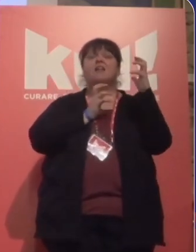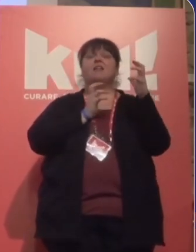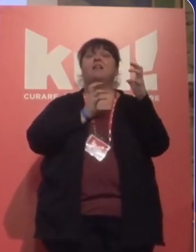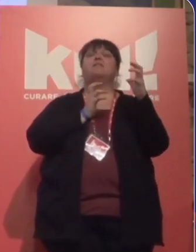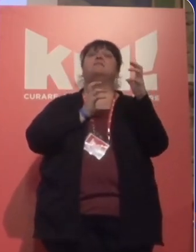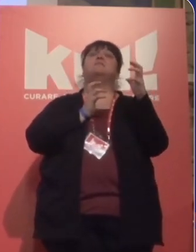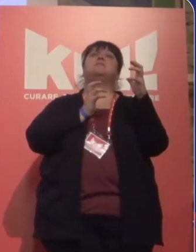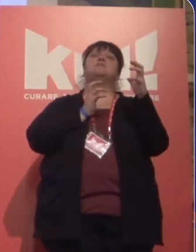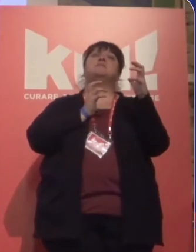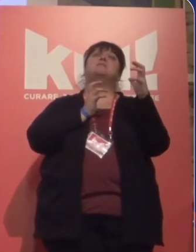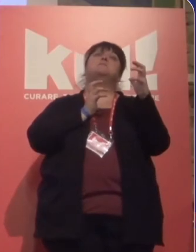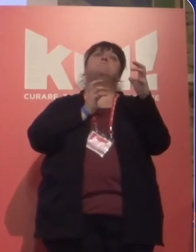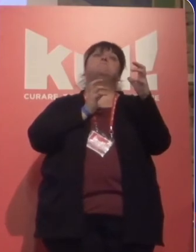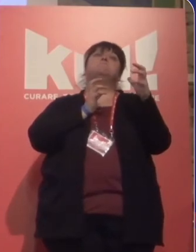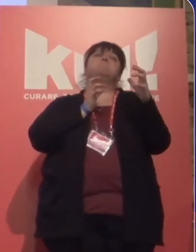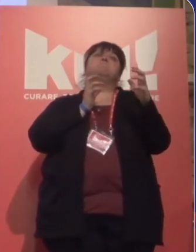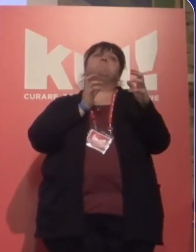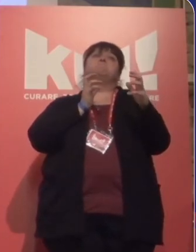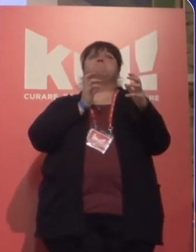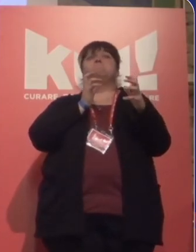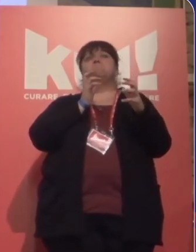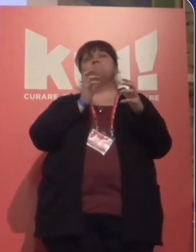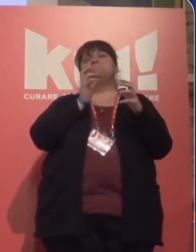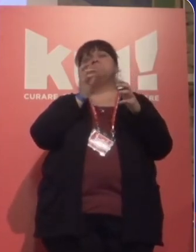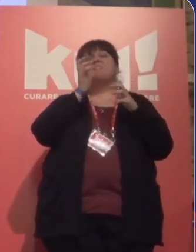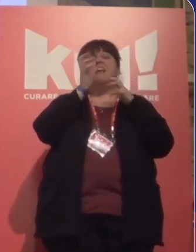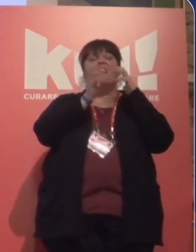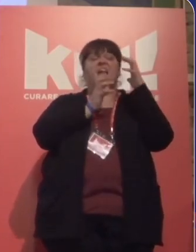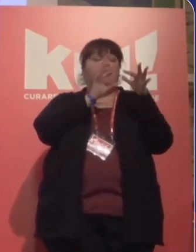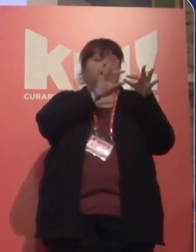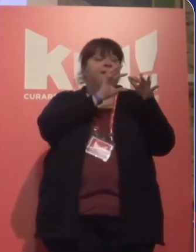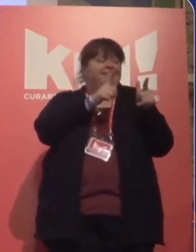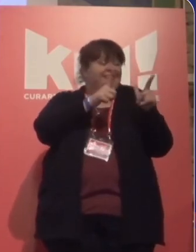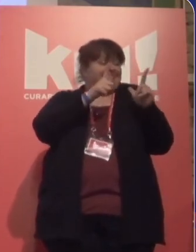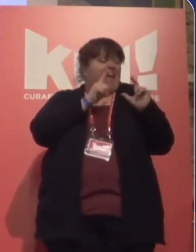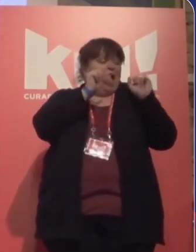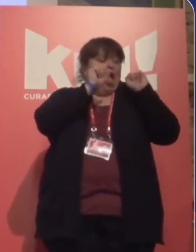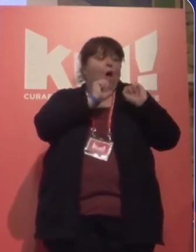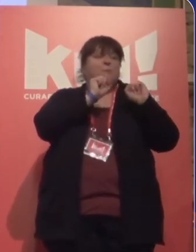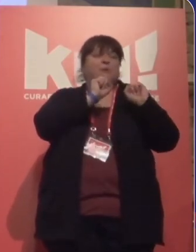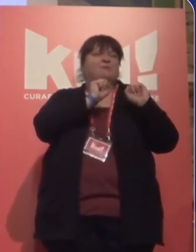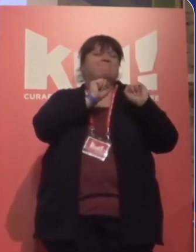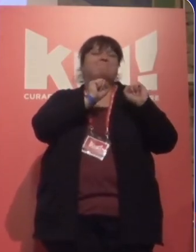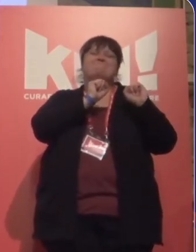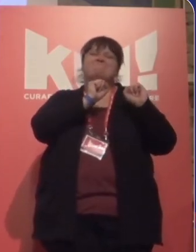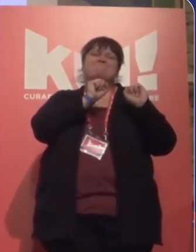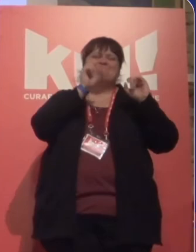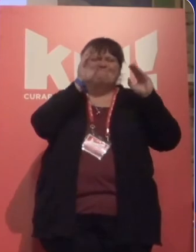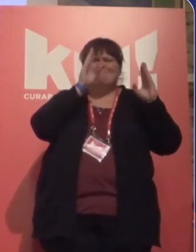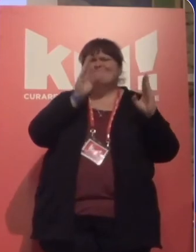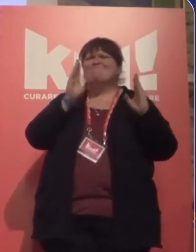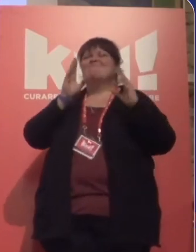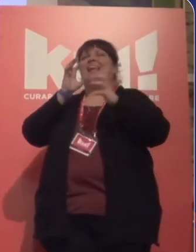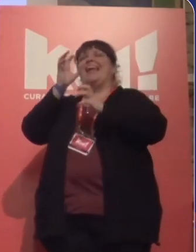richiama la opportunità la crisi che richiama la responsabilità